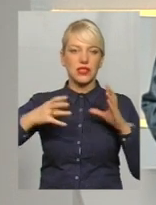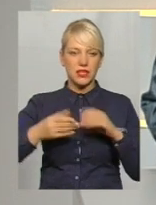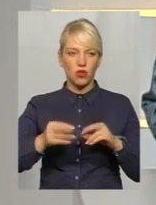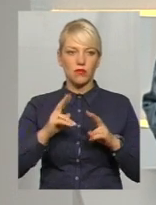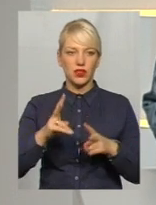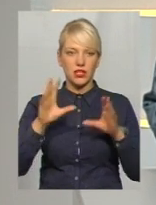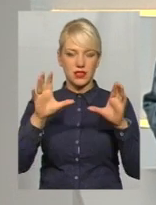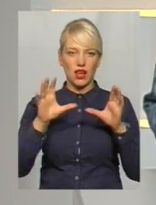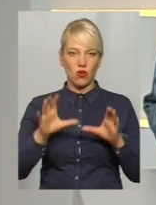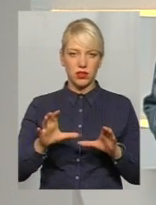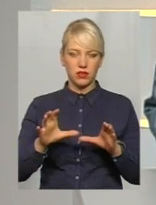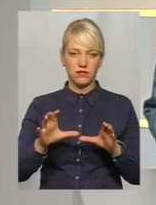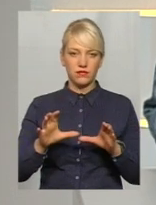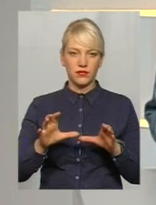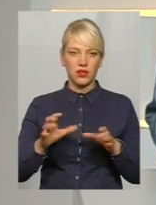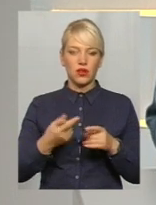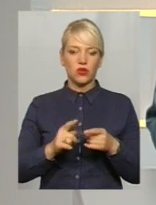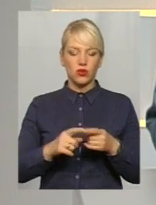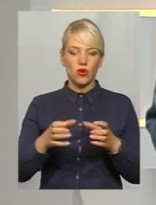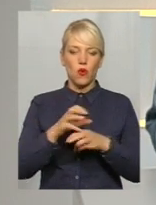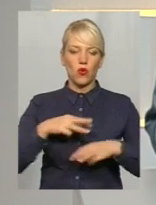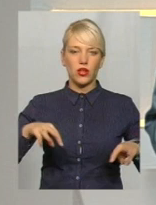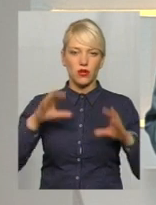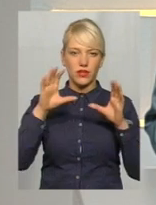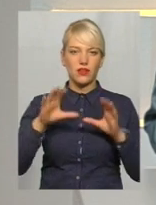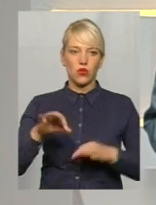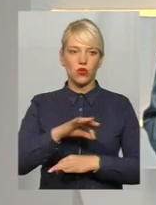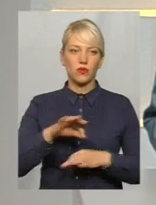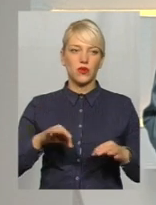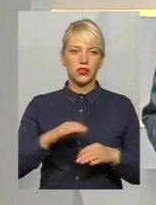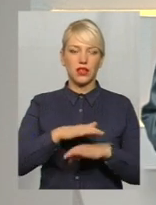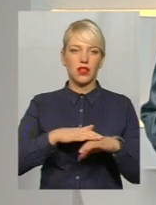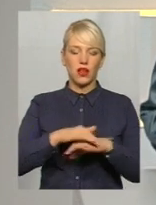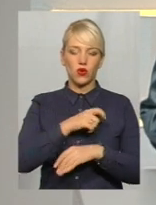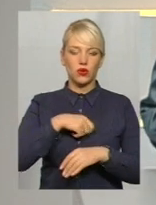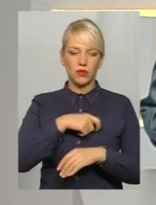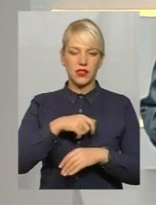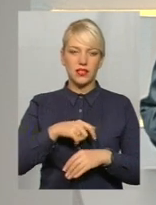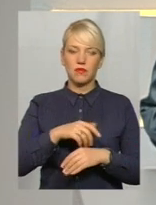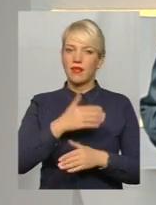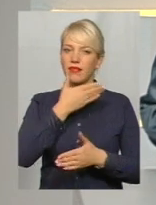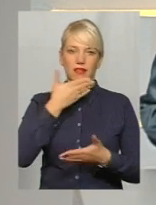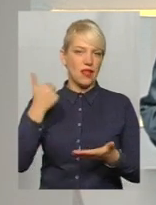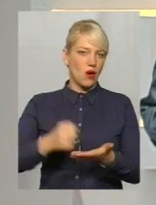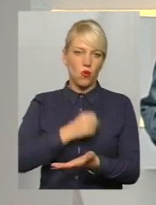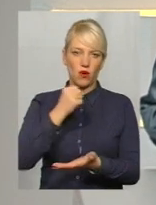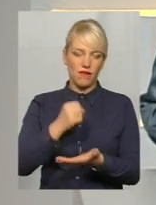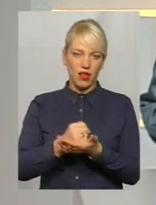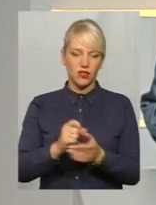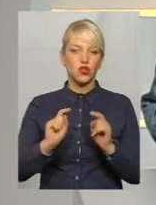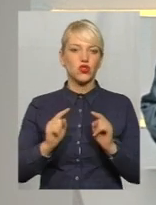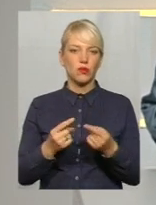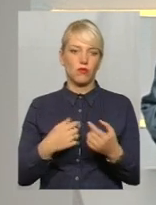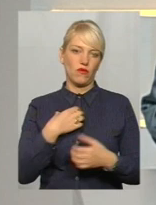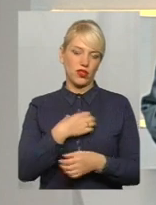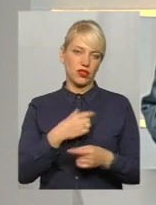як закон, отой урядовий законопроект народними обранцями, так і не ухвалений. Проте, чому